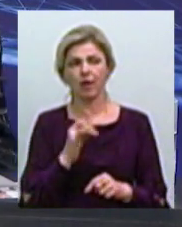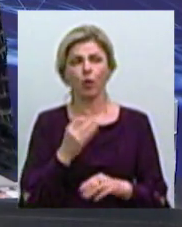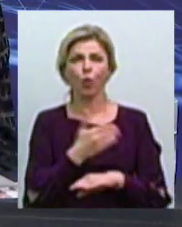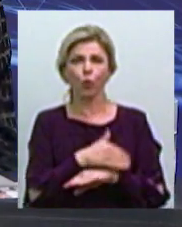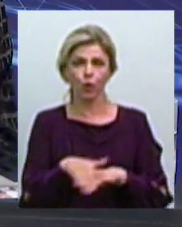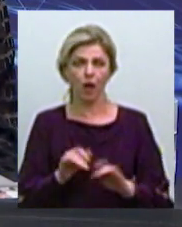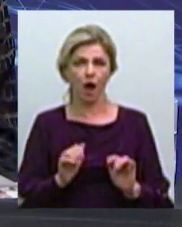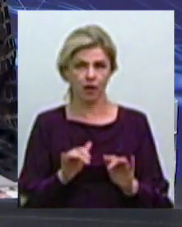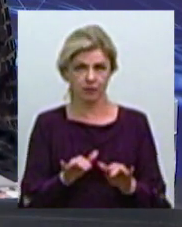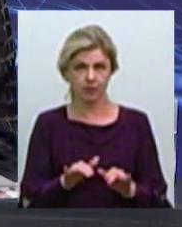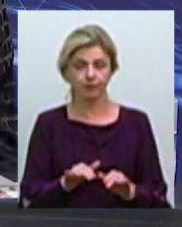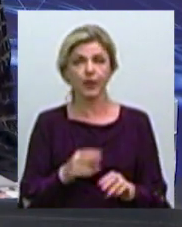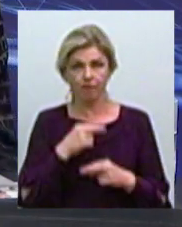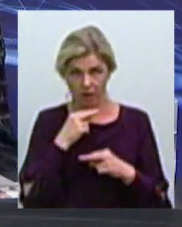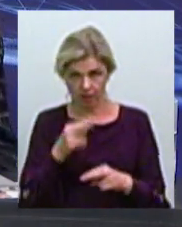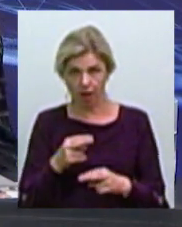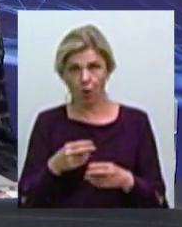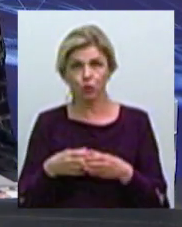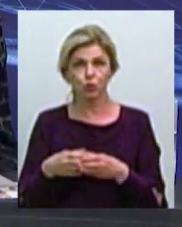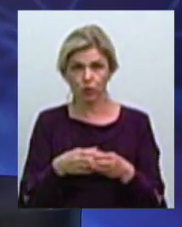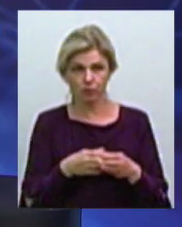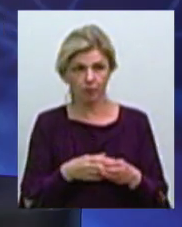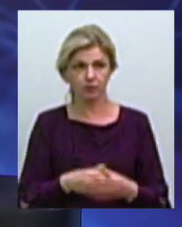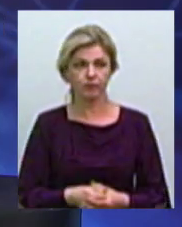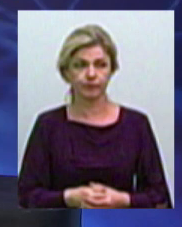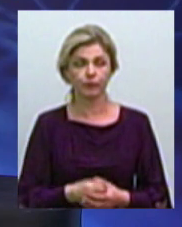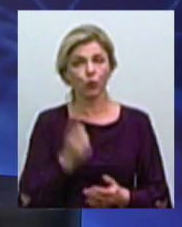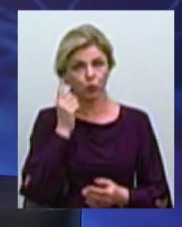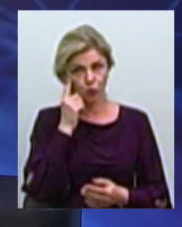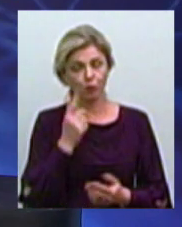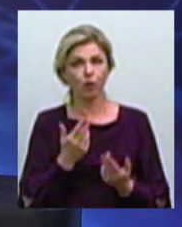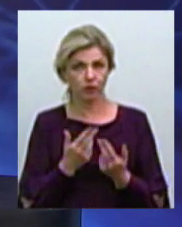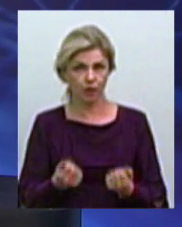уличные акции. Но вони звертають увагу суспільства на цю проблему? Я думаю, что да.